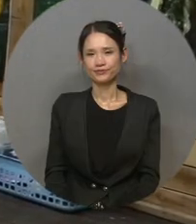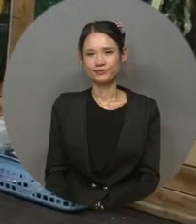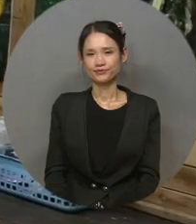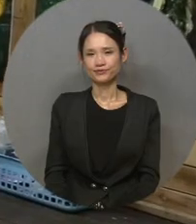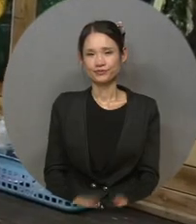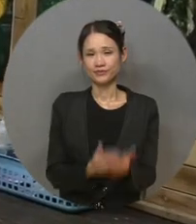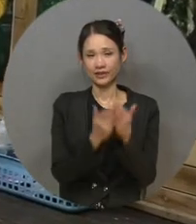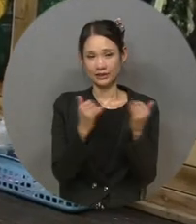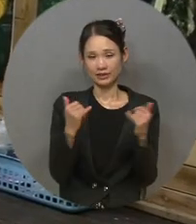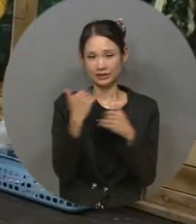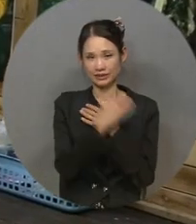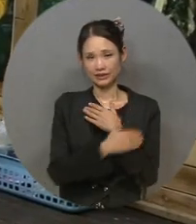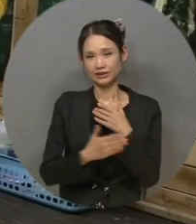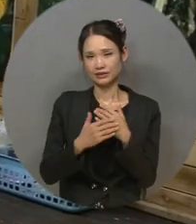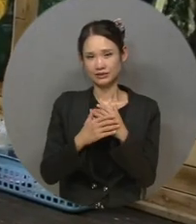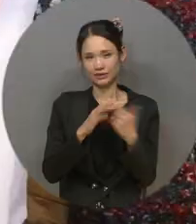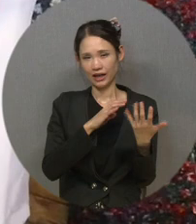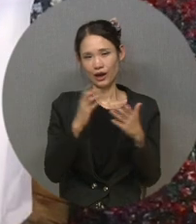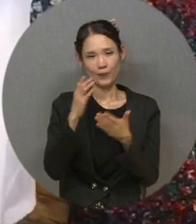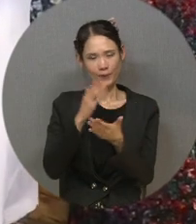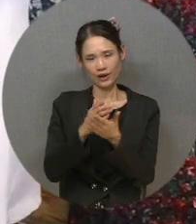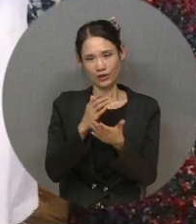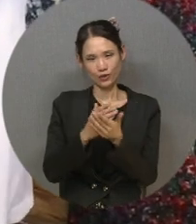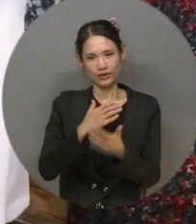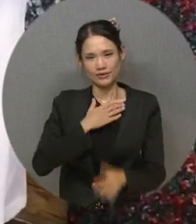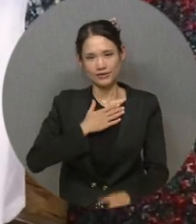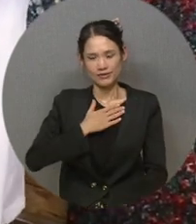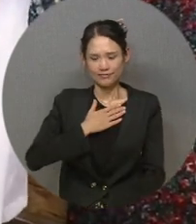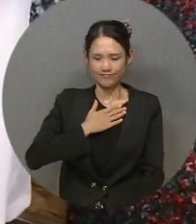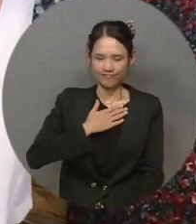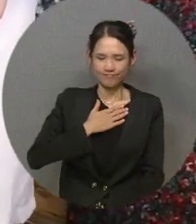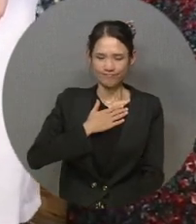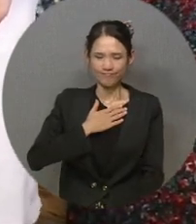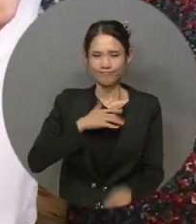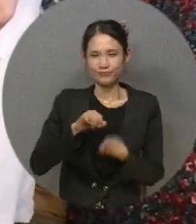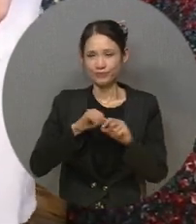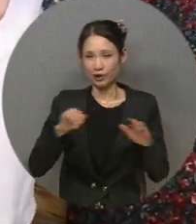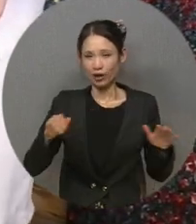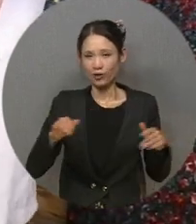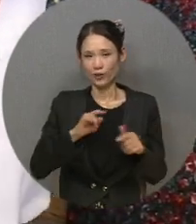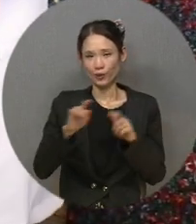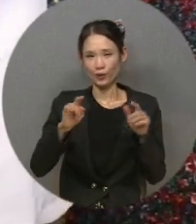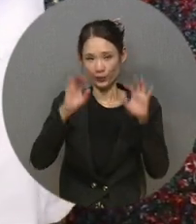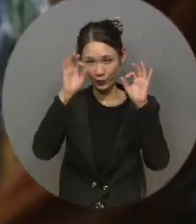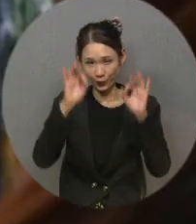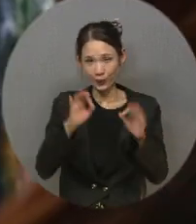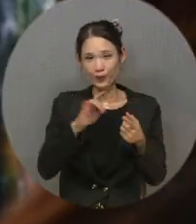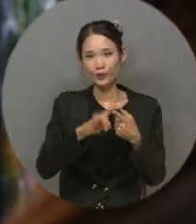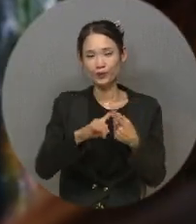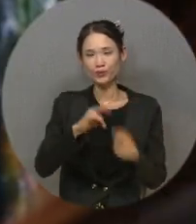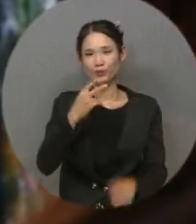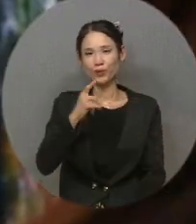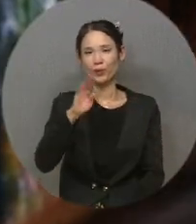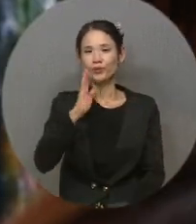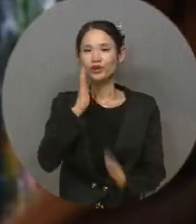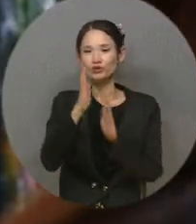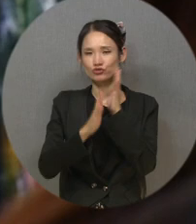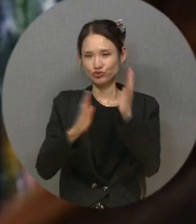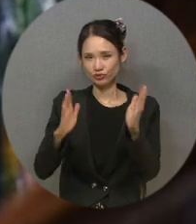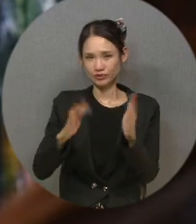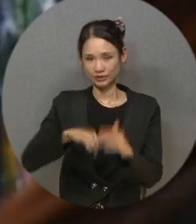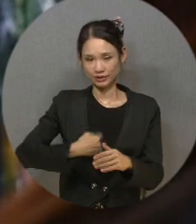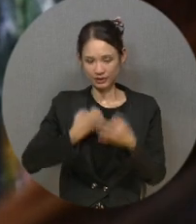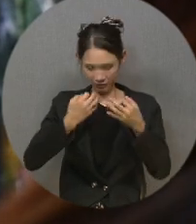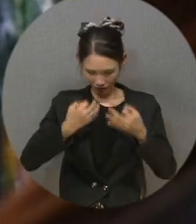작가란 인간이 감지하는 세계 외에도 감정의 파문을 일으키는 어떠한 것을 보는 이로 그의 동백숲은